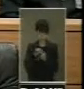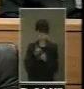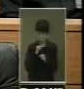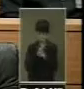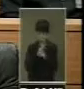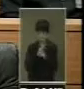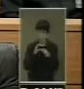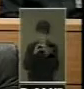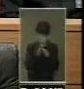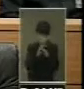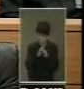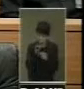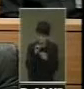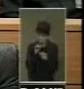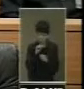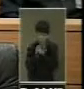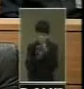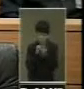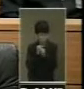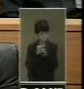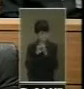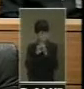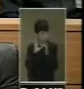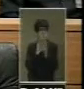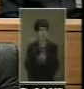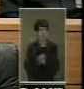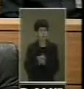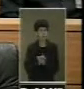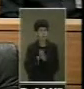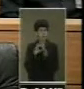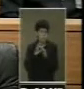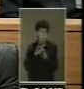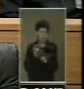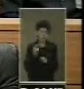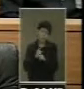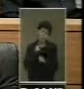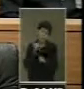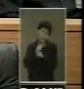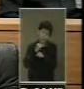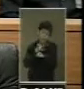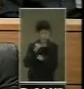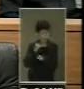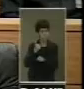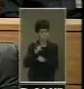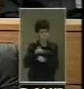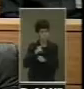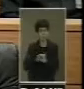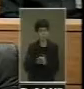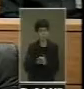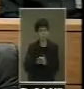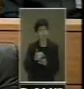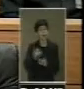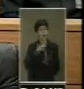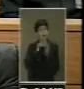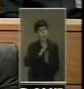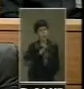ในฐานะคุณวุฒินั้นก็เป็นเรื่องที่เหมาะสมหลายคน